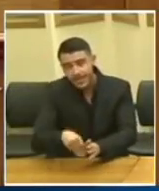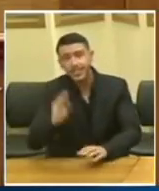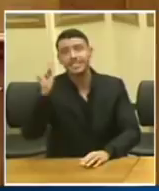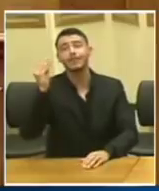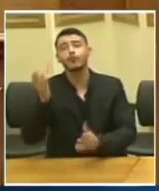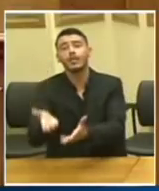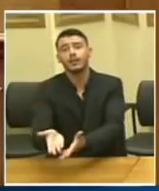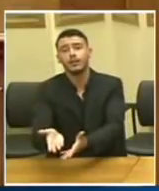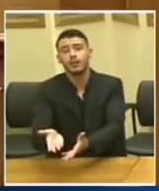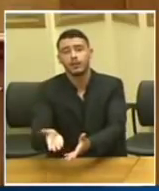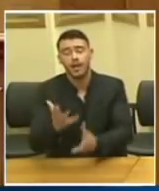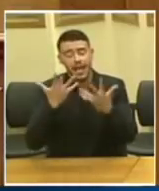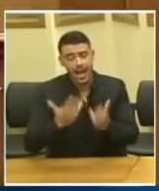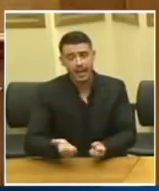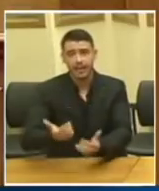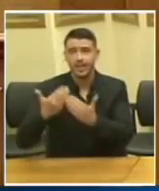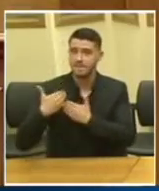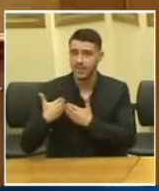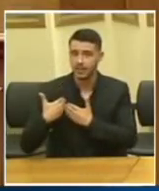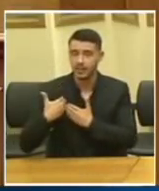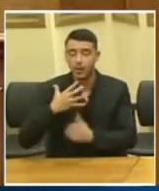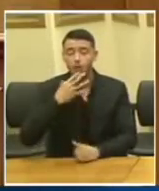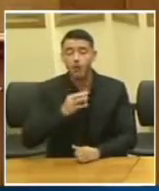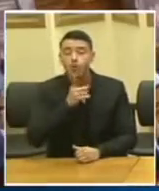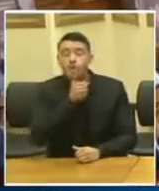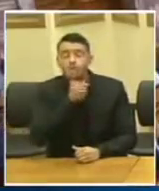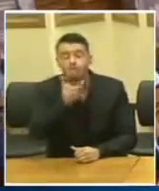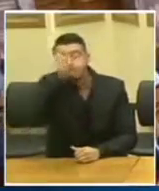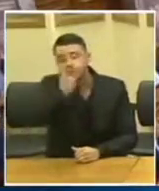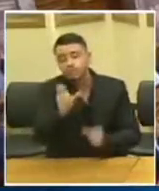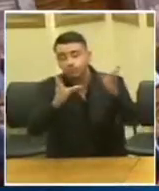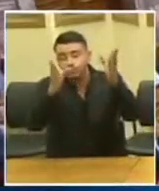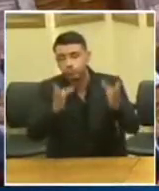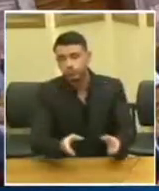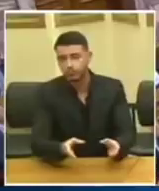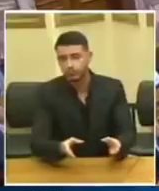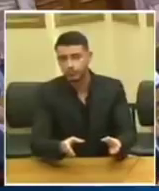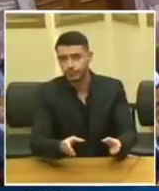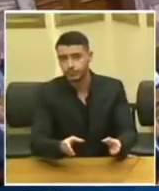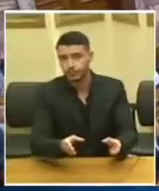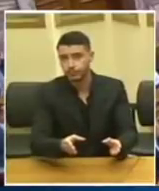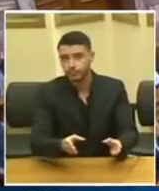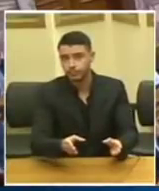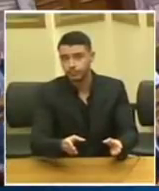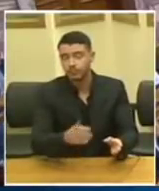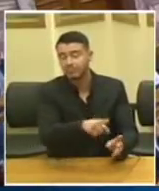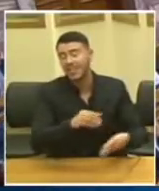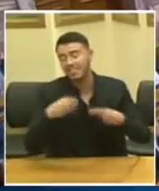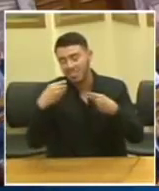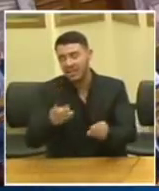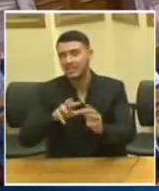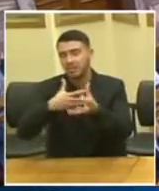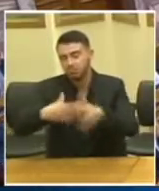ευθύνη, γιατί είστε εσείς αυτός που επιλέγετε τελικά να διχάσετε τους Έλληνες